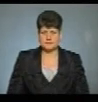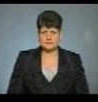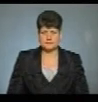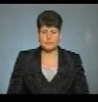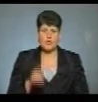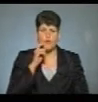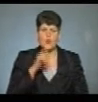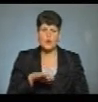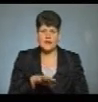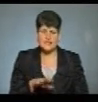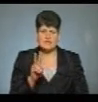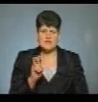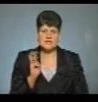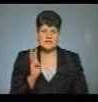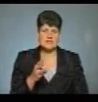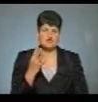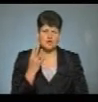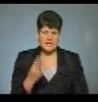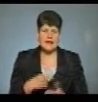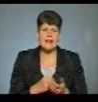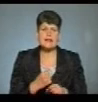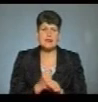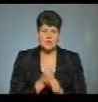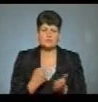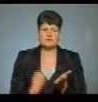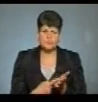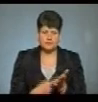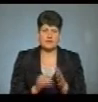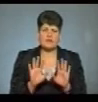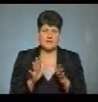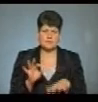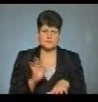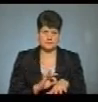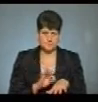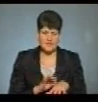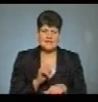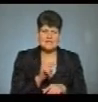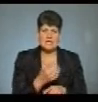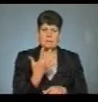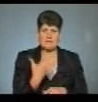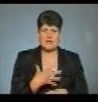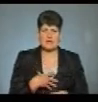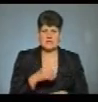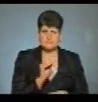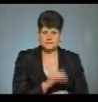В Україні 234 лабораторно підтверджених випадки COVID-19, з них 5 летальних,